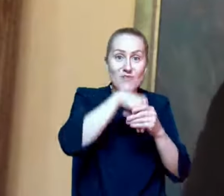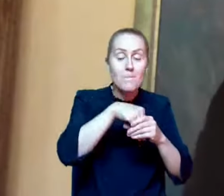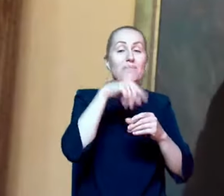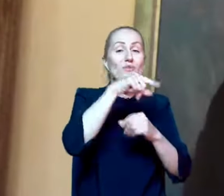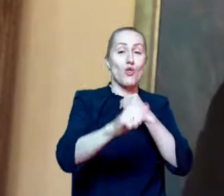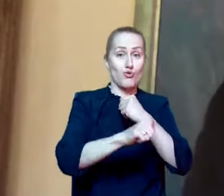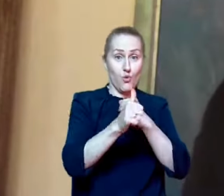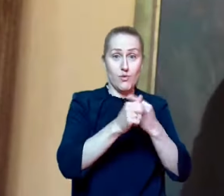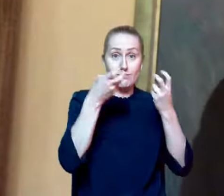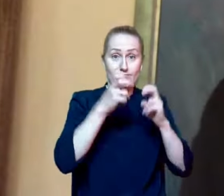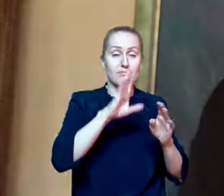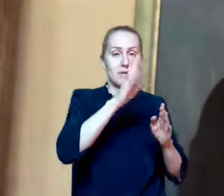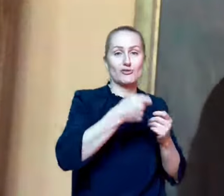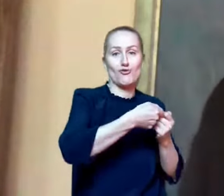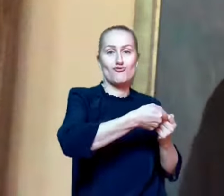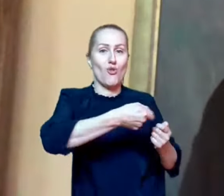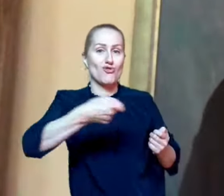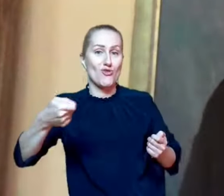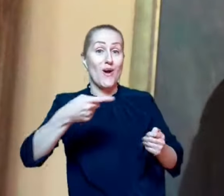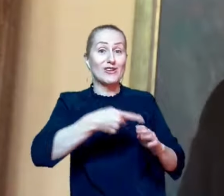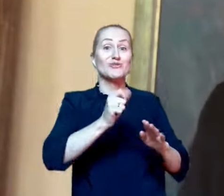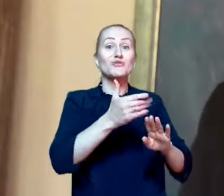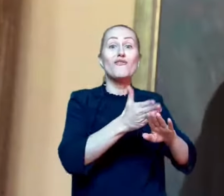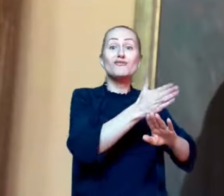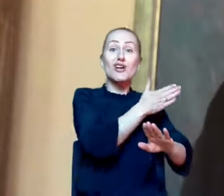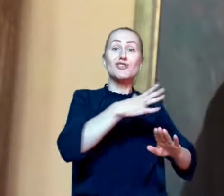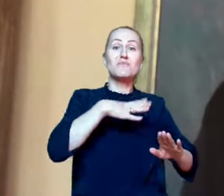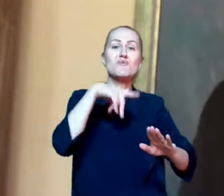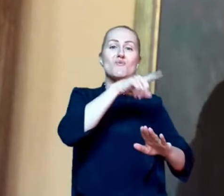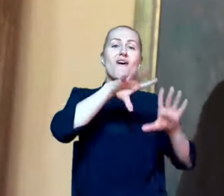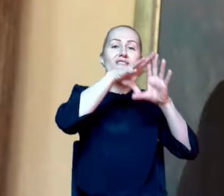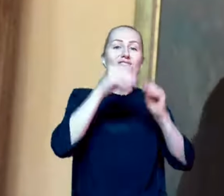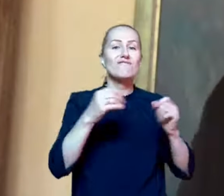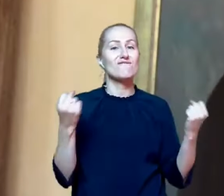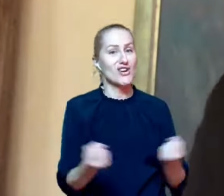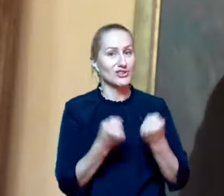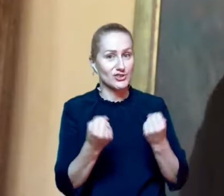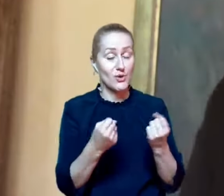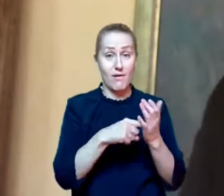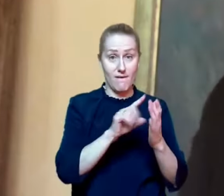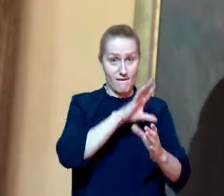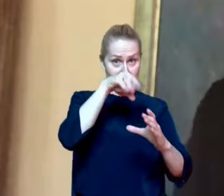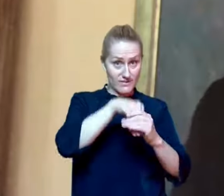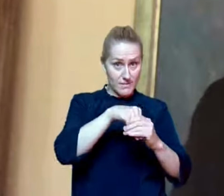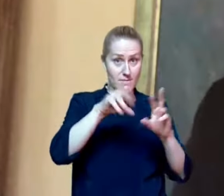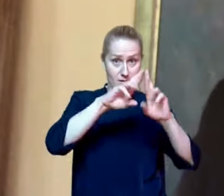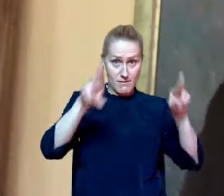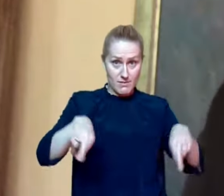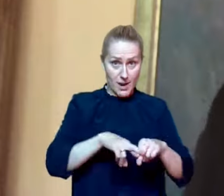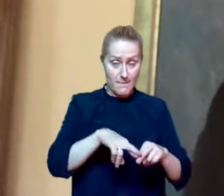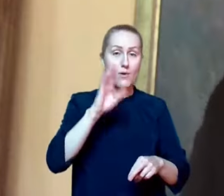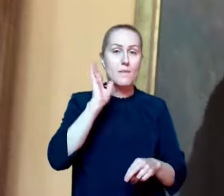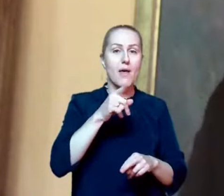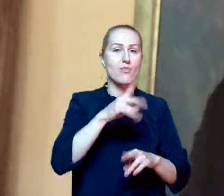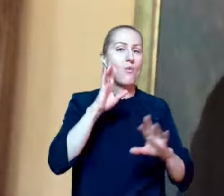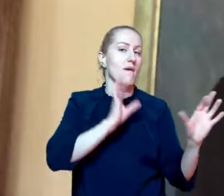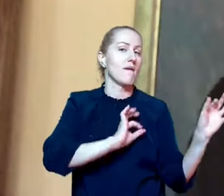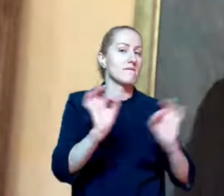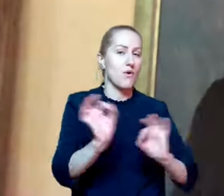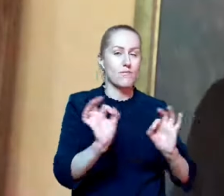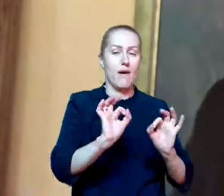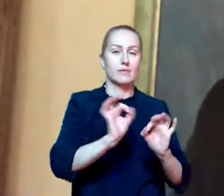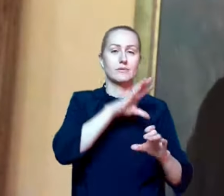rodzaju kontynuacją wcześniejszych wysiłków. A więc w tym raporcie znajdą się dane, znajdą się